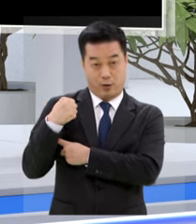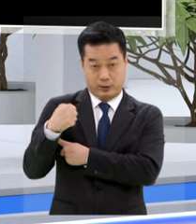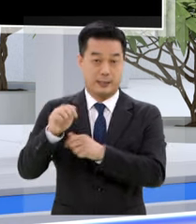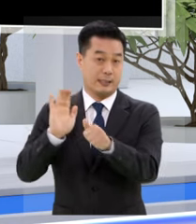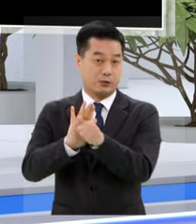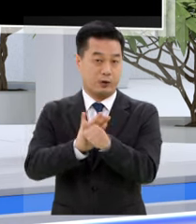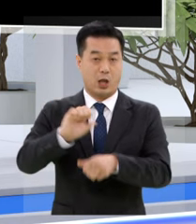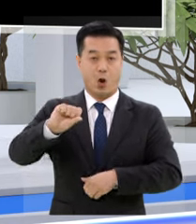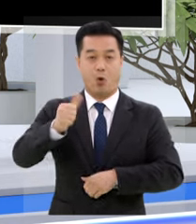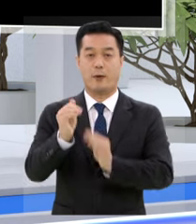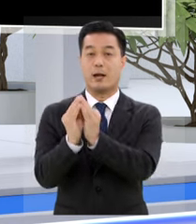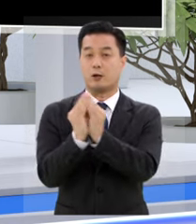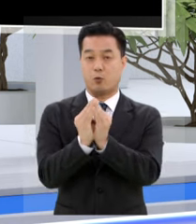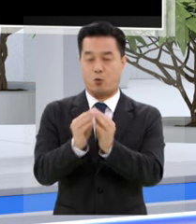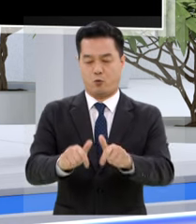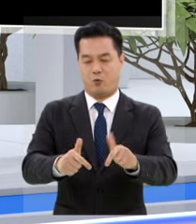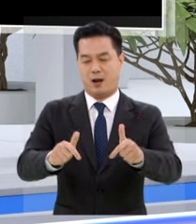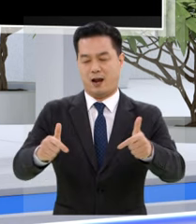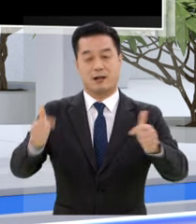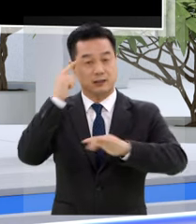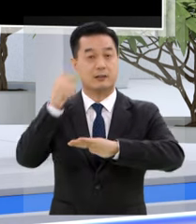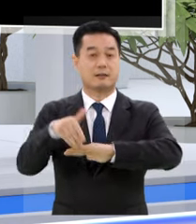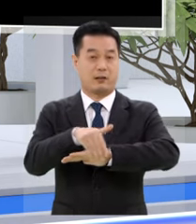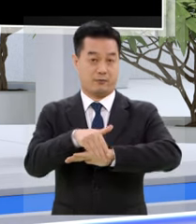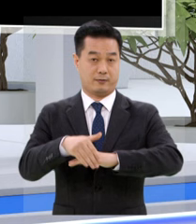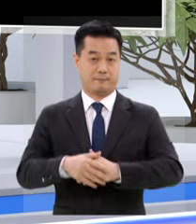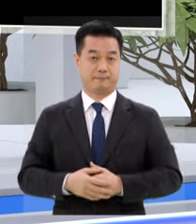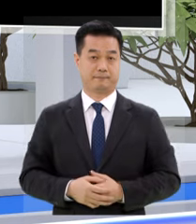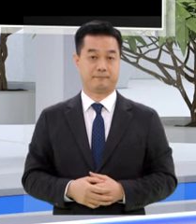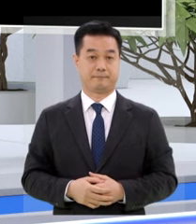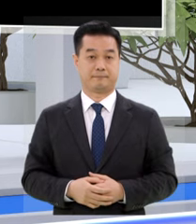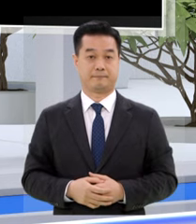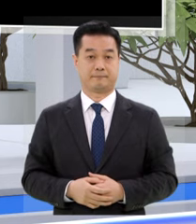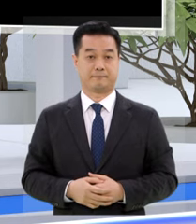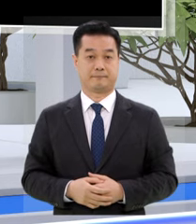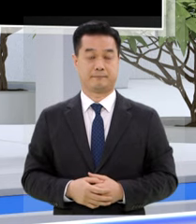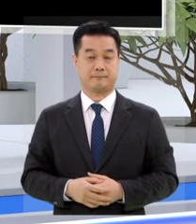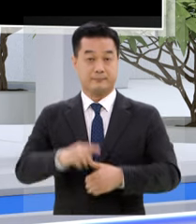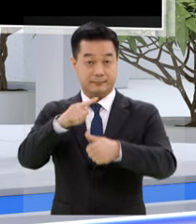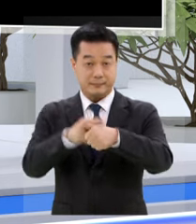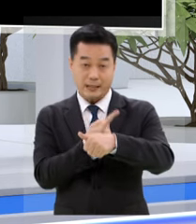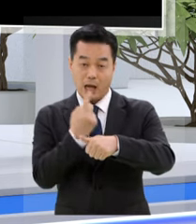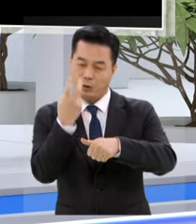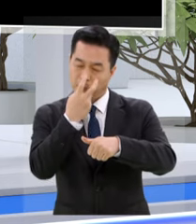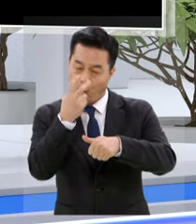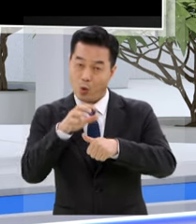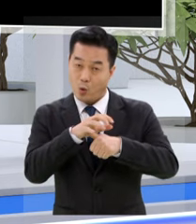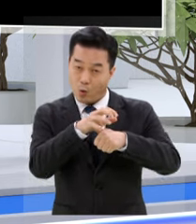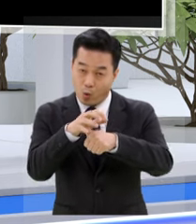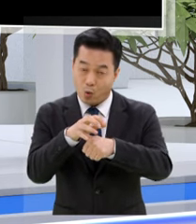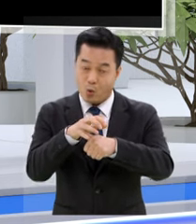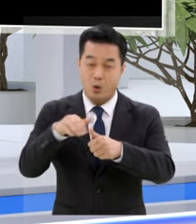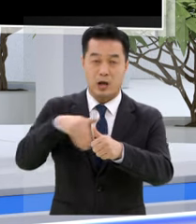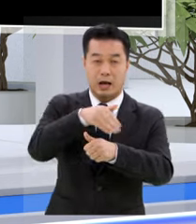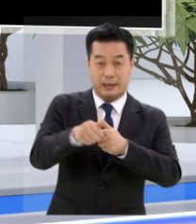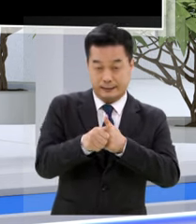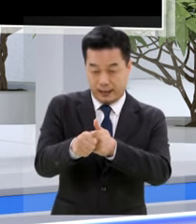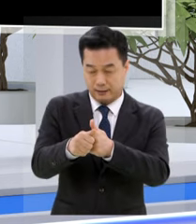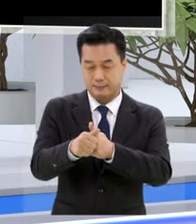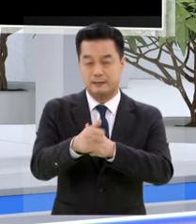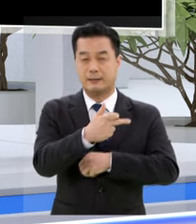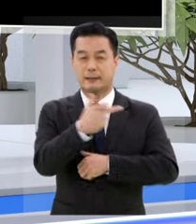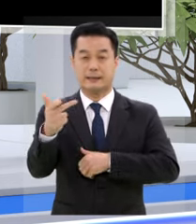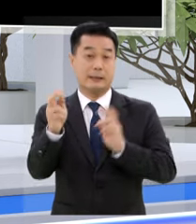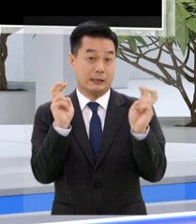약 500조 원까지 확대하겠습니다 친환경 소비 트렌드에 부흥하려면 글로벌 기업들도